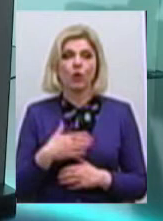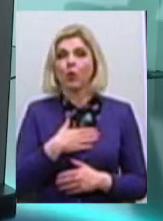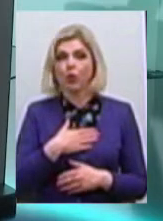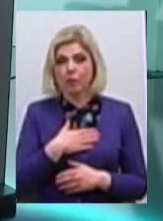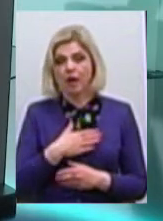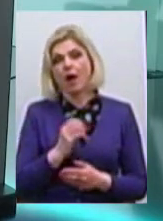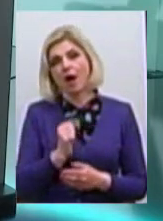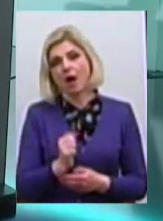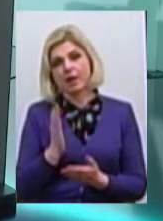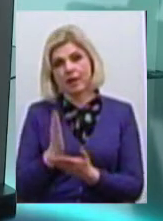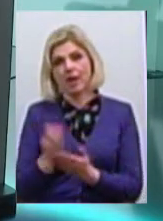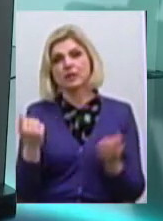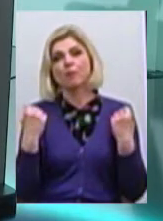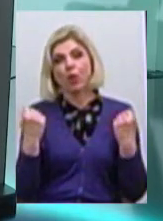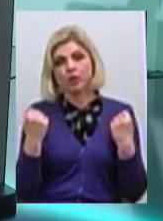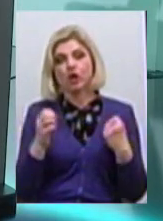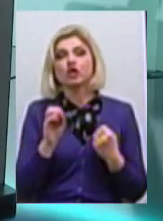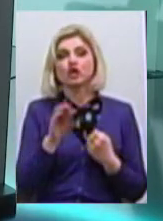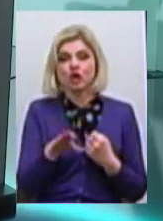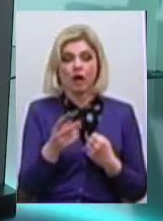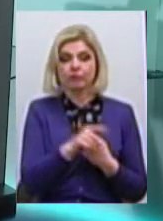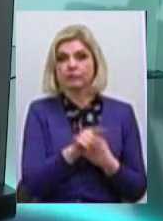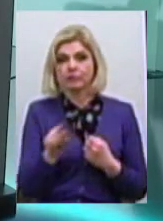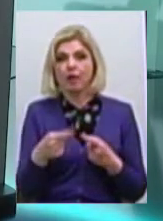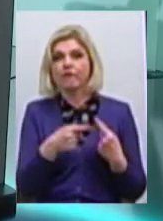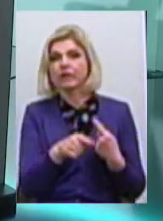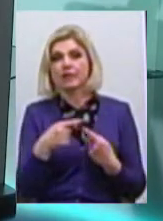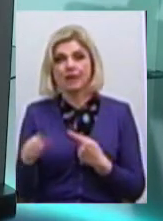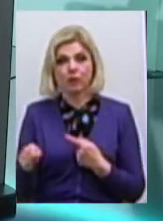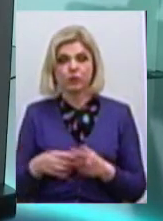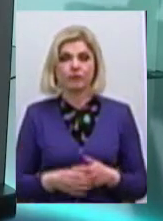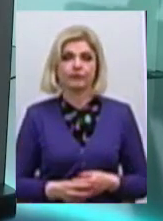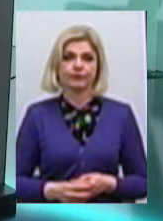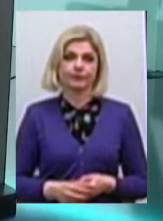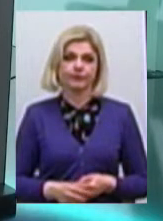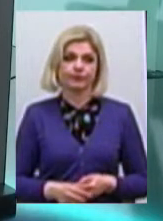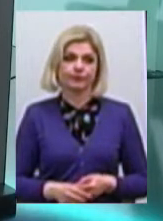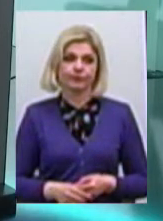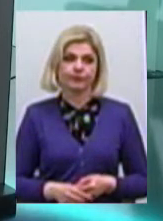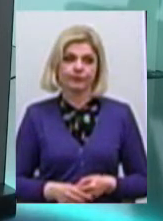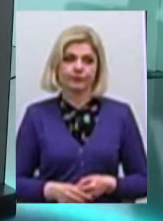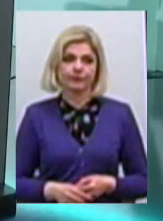любительське, а є спортивне. Чим вони відрізняються? Ну,